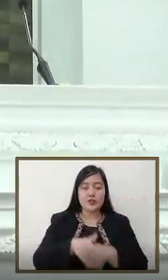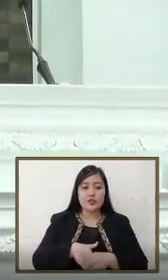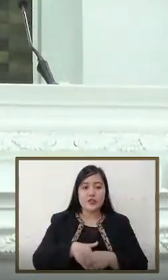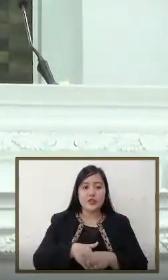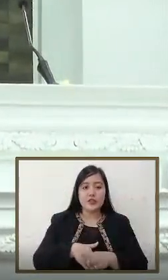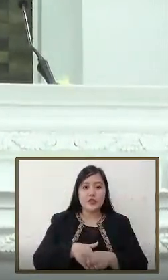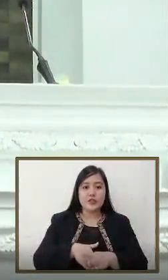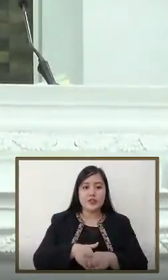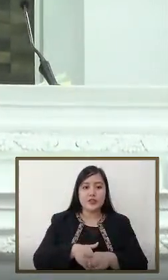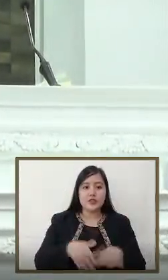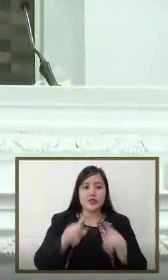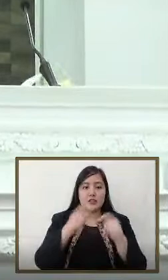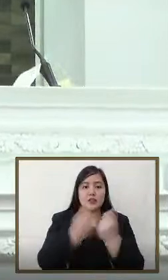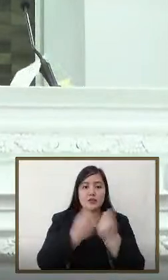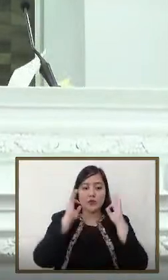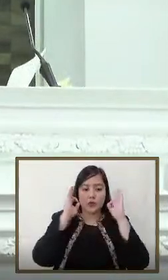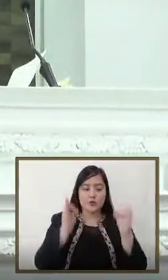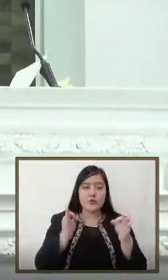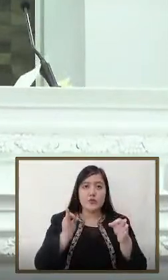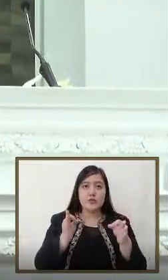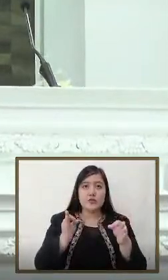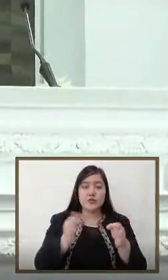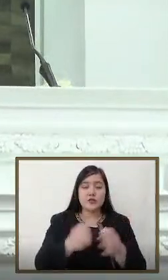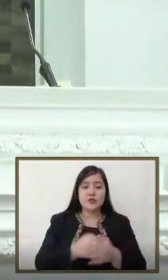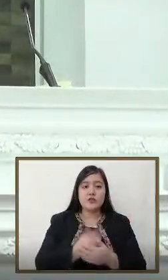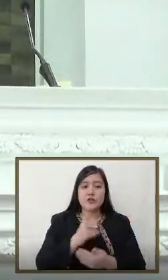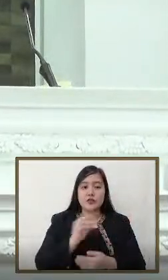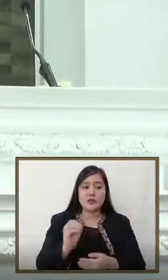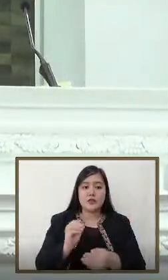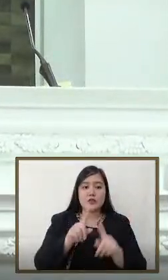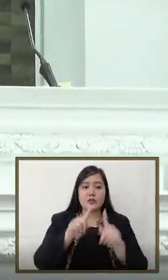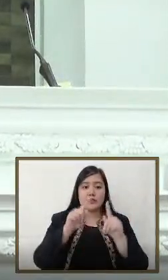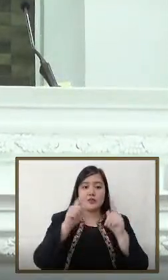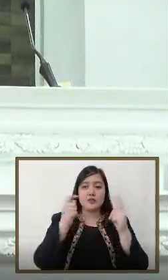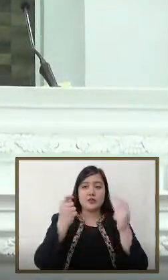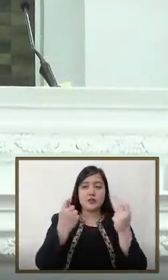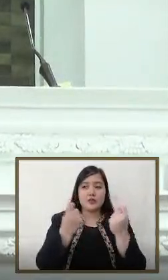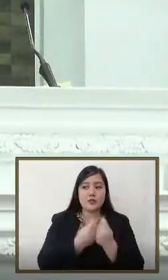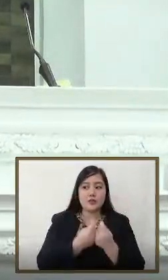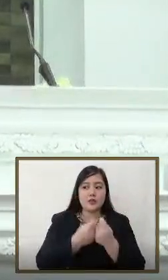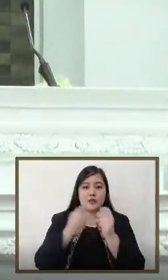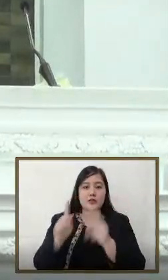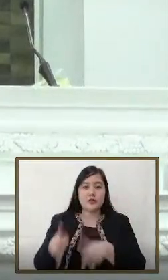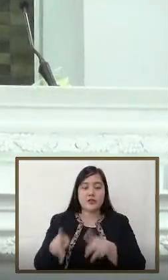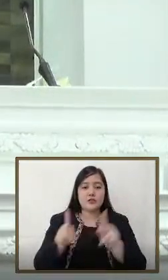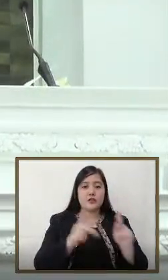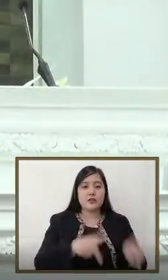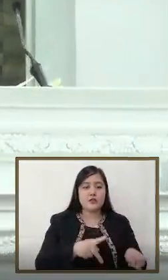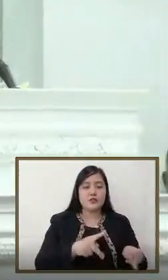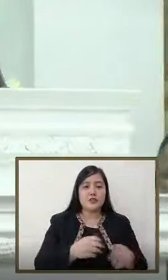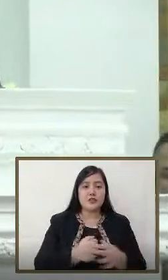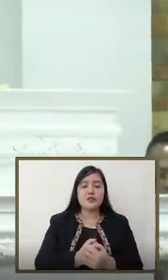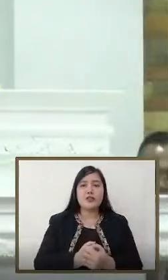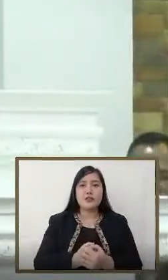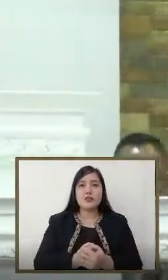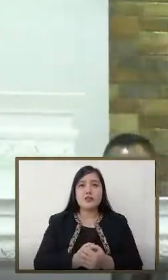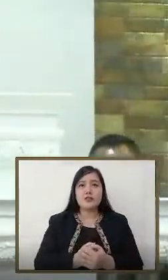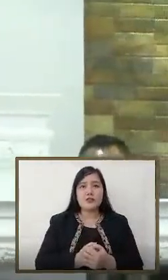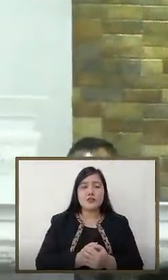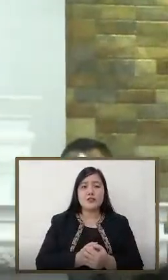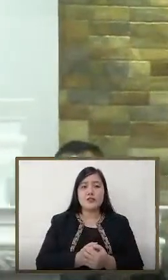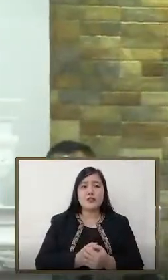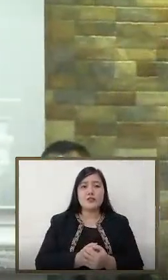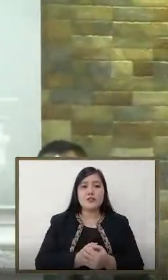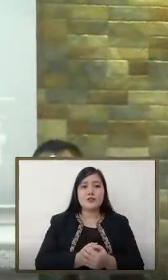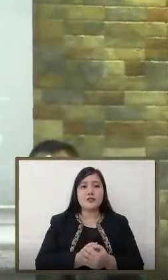focus. No? Focus and ano yun? Preparation. Galing, ano? Hindi